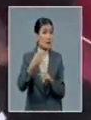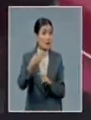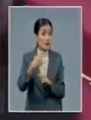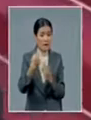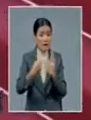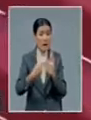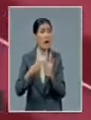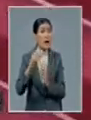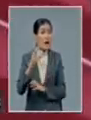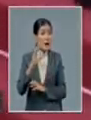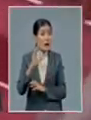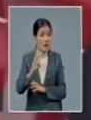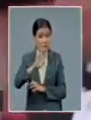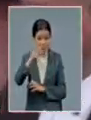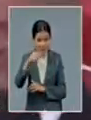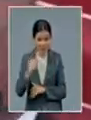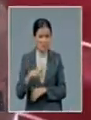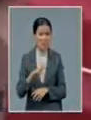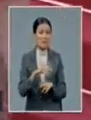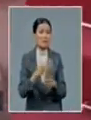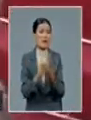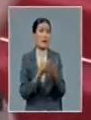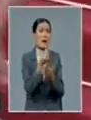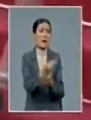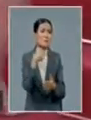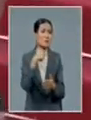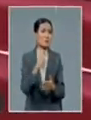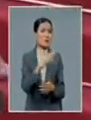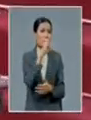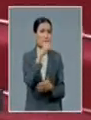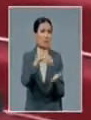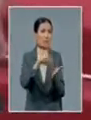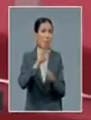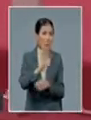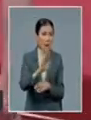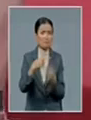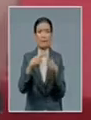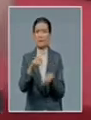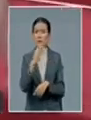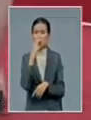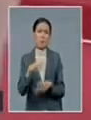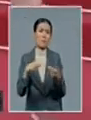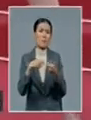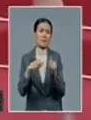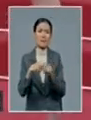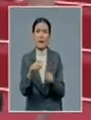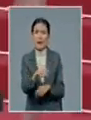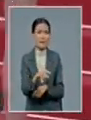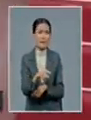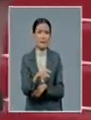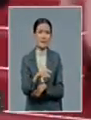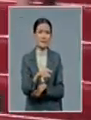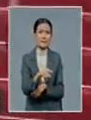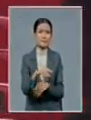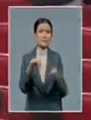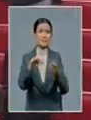คิดเห็นหลังจากบริษัทแจ้งเรื่องยื่นขอล้มละลายค่ะว่านี่ถือเป็นจุดเปลี่ยนสำคัญในการแก้ปัญหาความประพฤติผิดทางเพศในที่